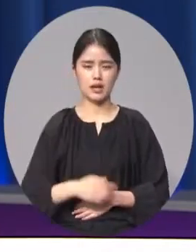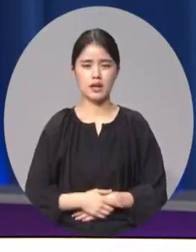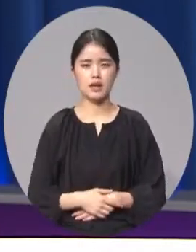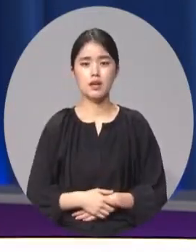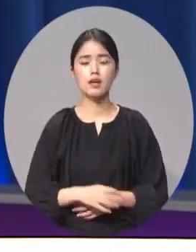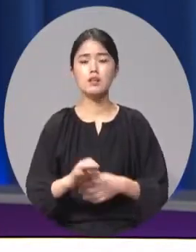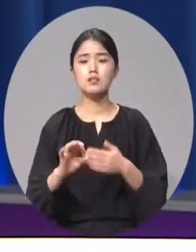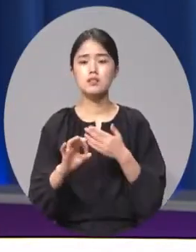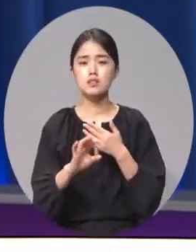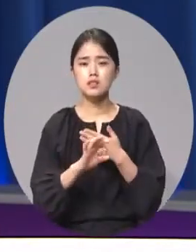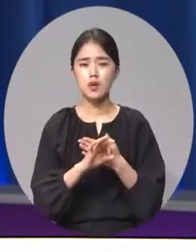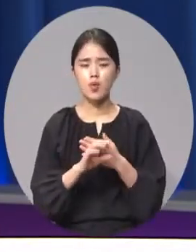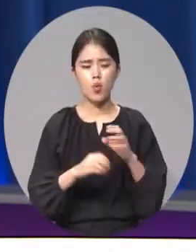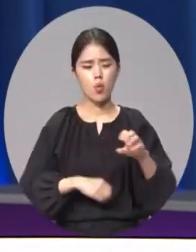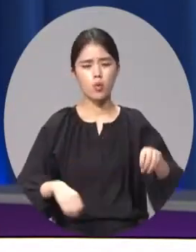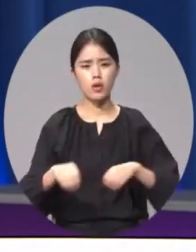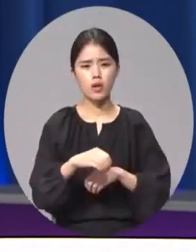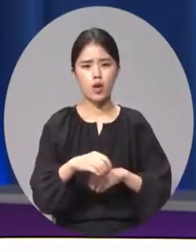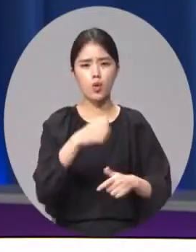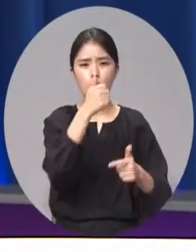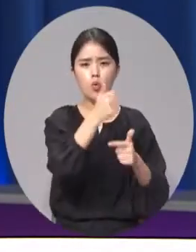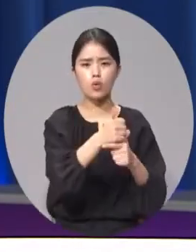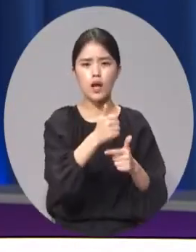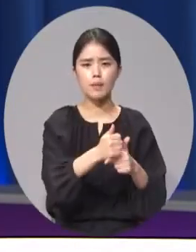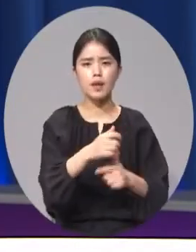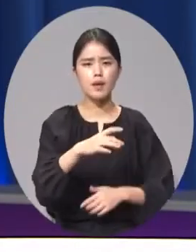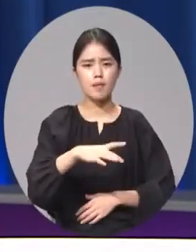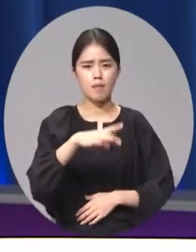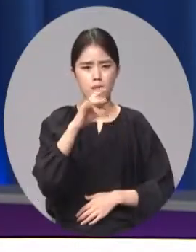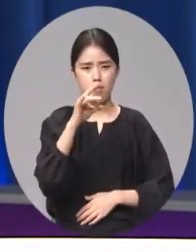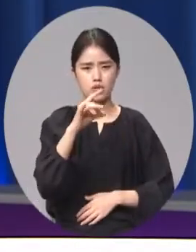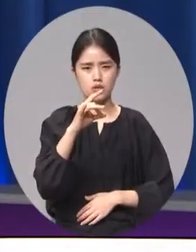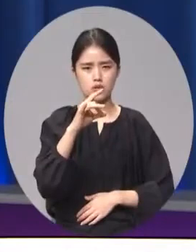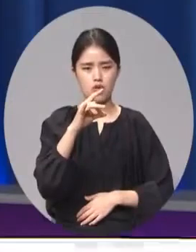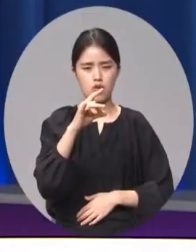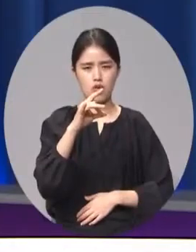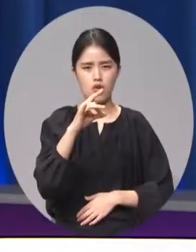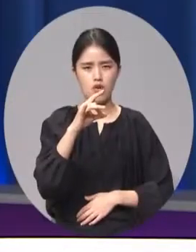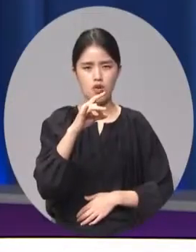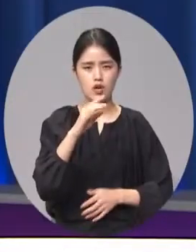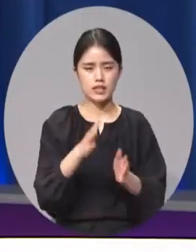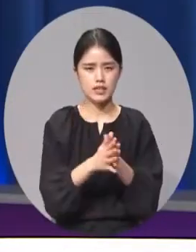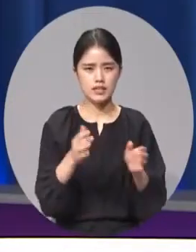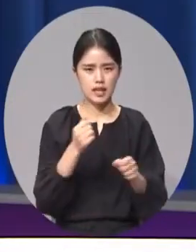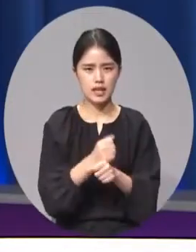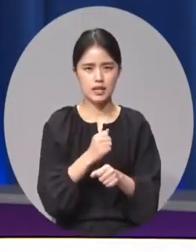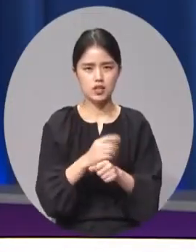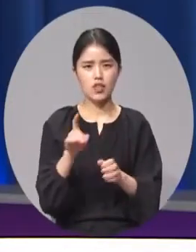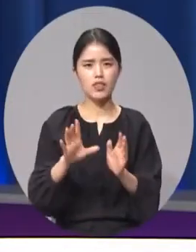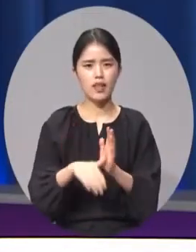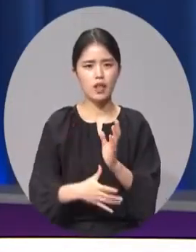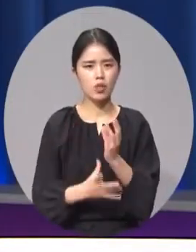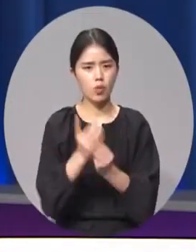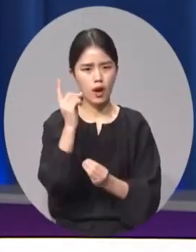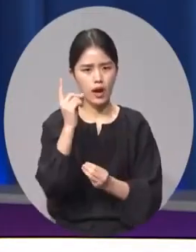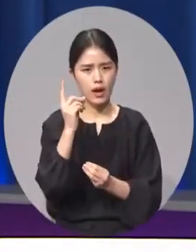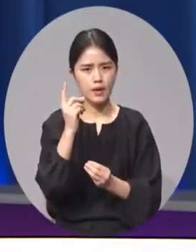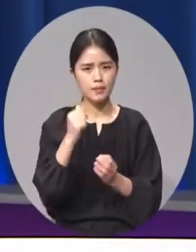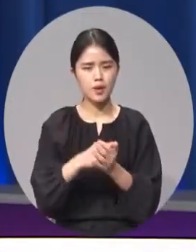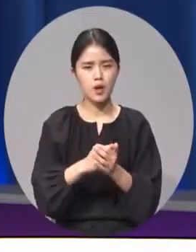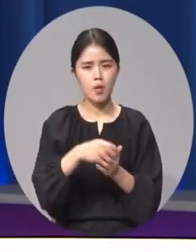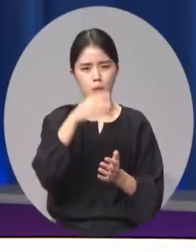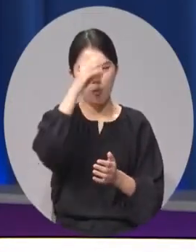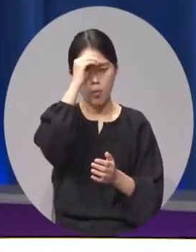그렇다면 오히려 호남이 먼저 손을 내밀어서 시대 통합 에 그 모범을